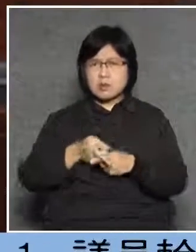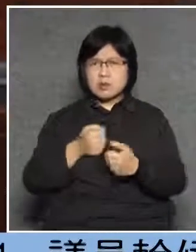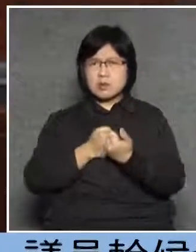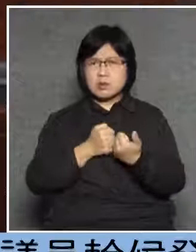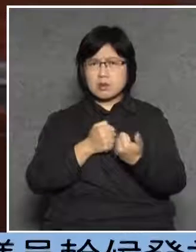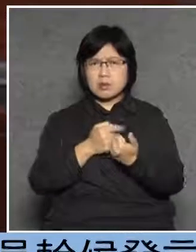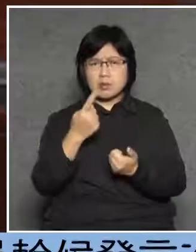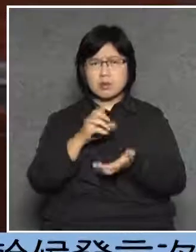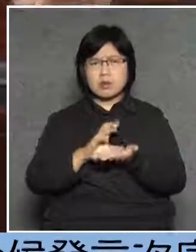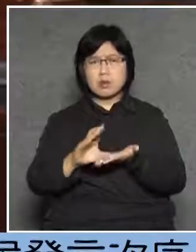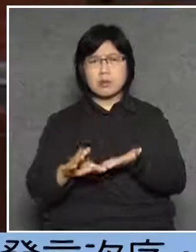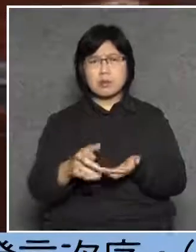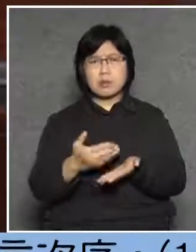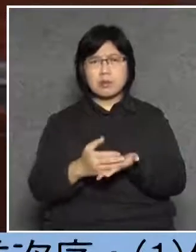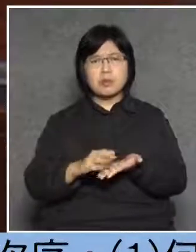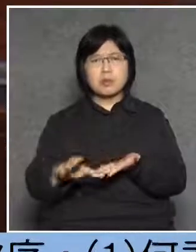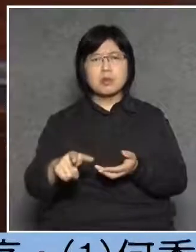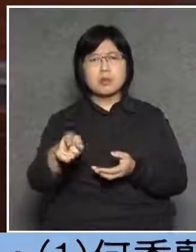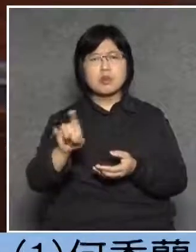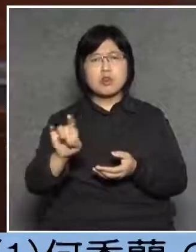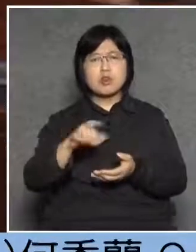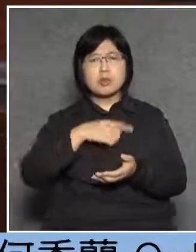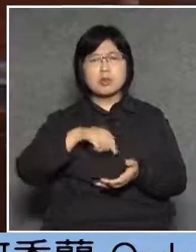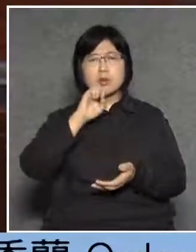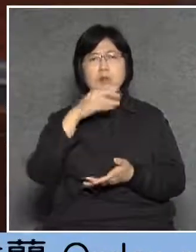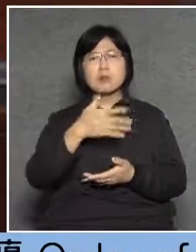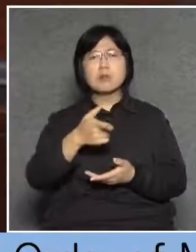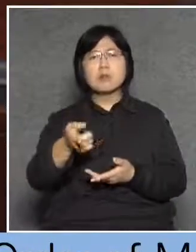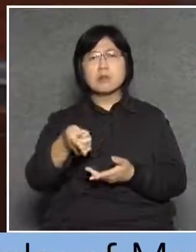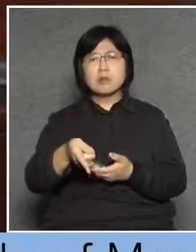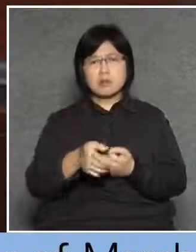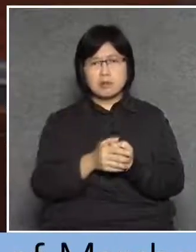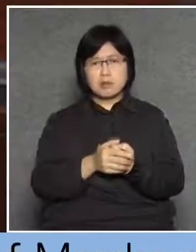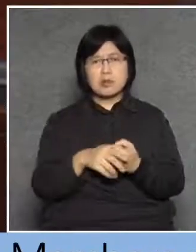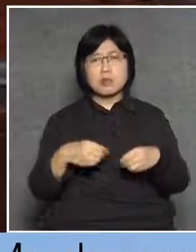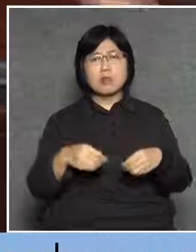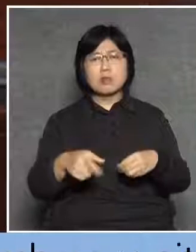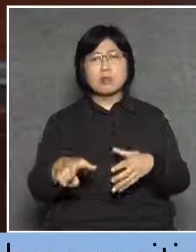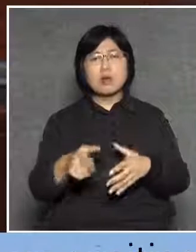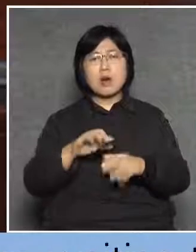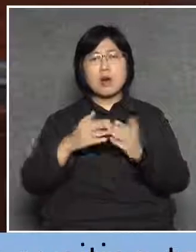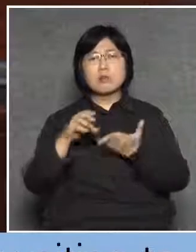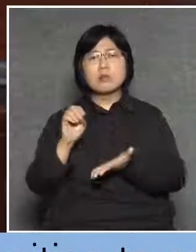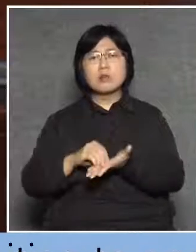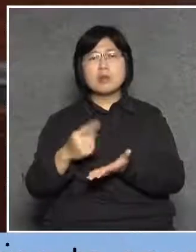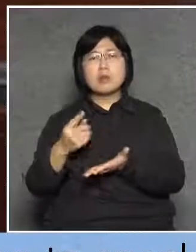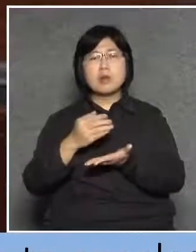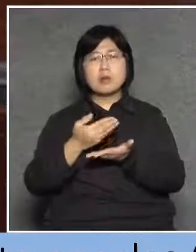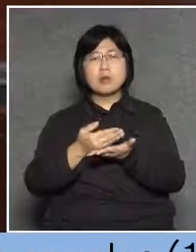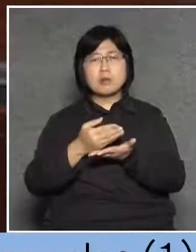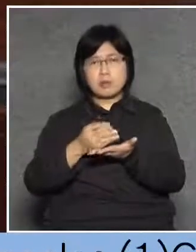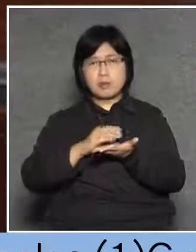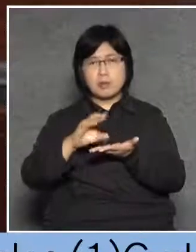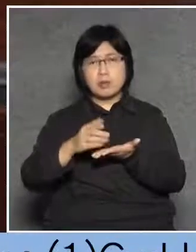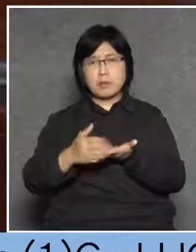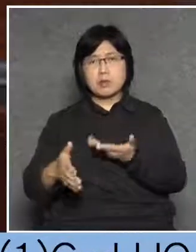个一笔的拨款，刚才张超雄有讲，为什么你不在这个教育界，不在学校落实这个一笔的拨